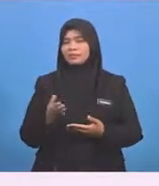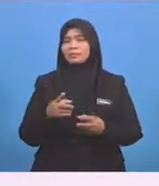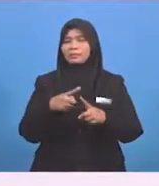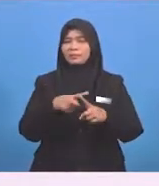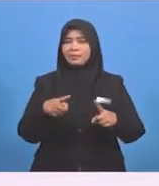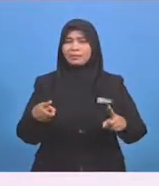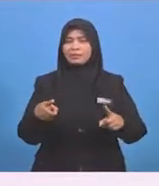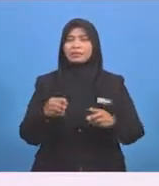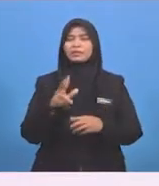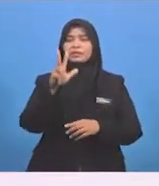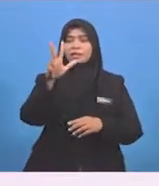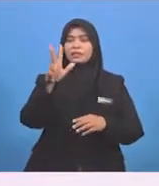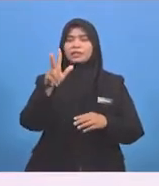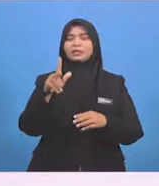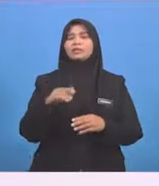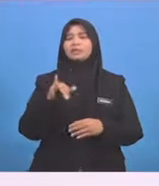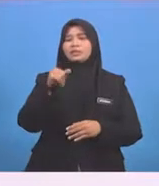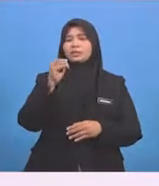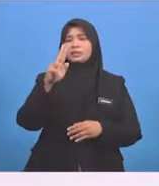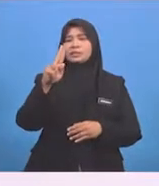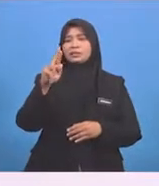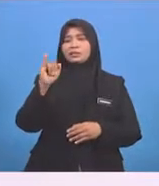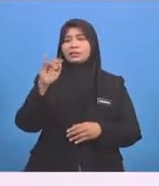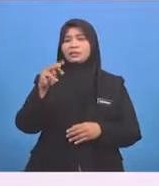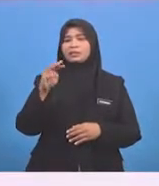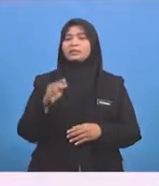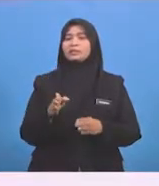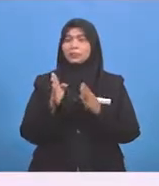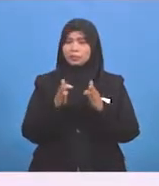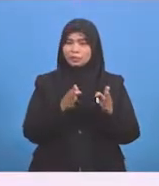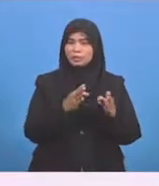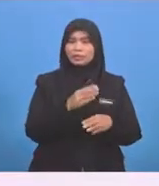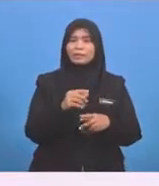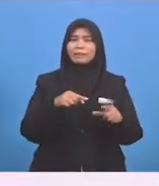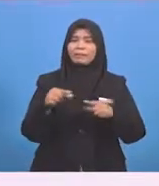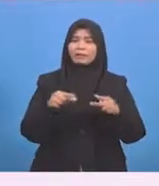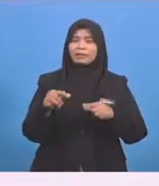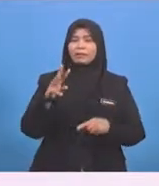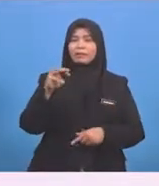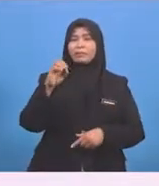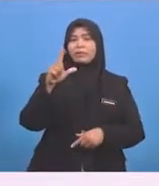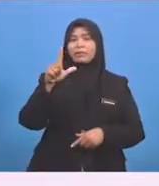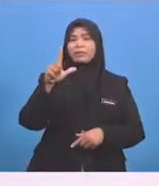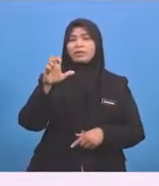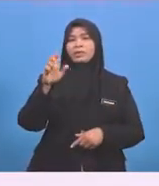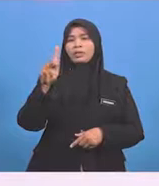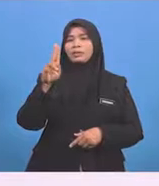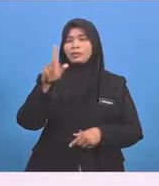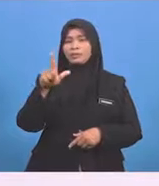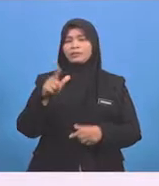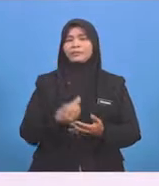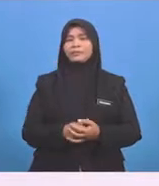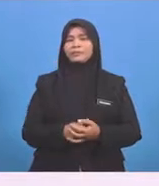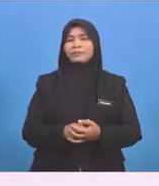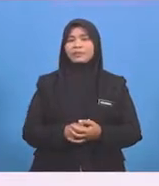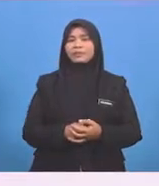Perbezaan antara tiga keadaan jirim adalah dari segi susunan dan pergerakan molekul. Ikatan